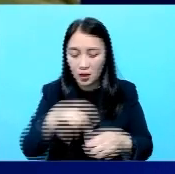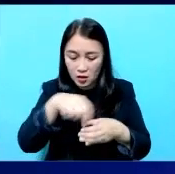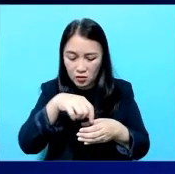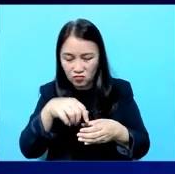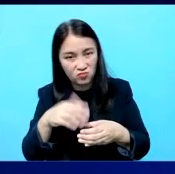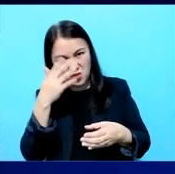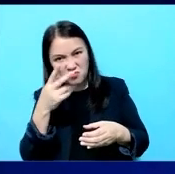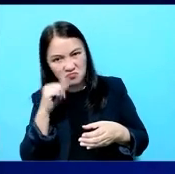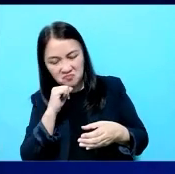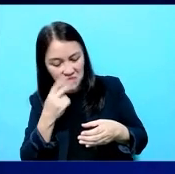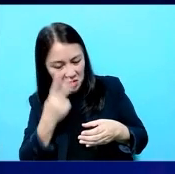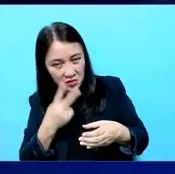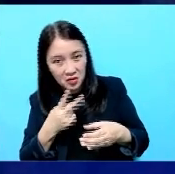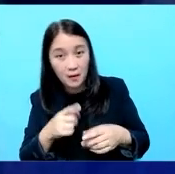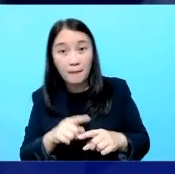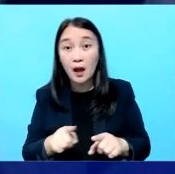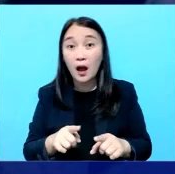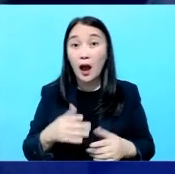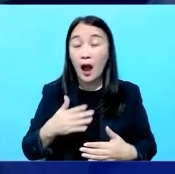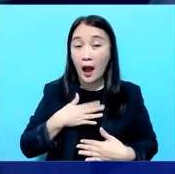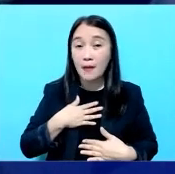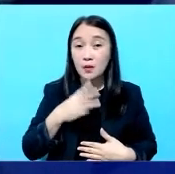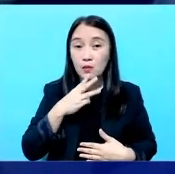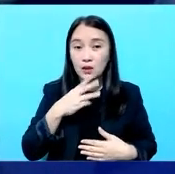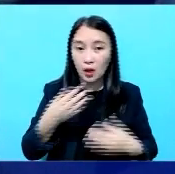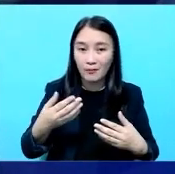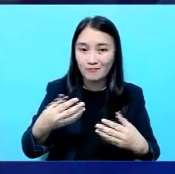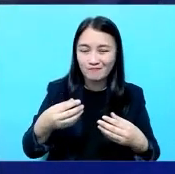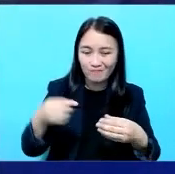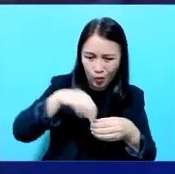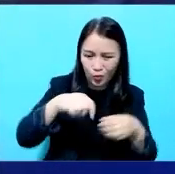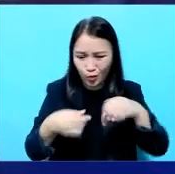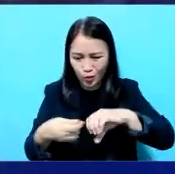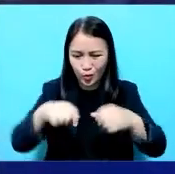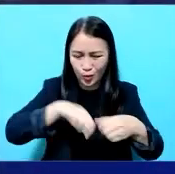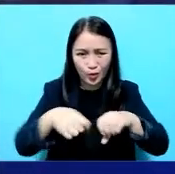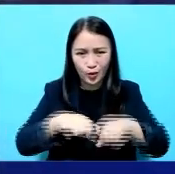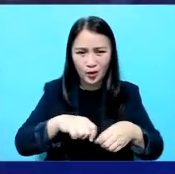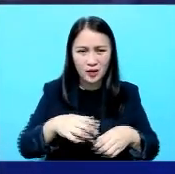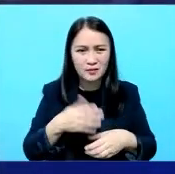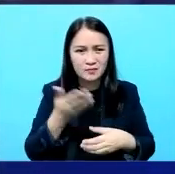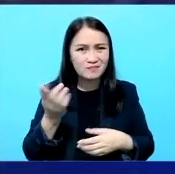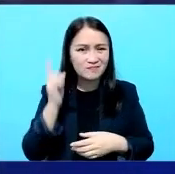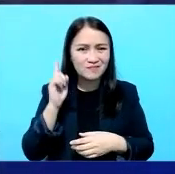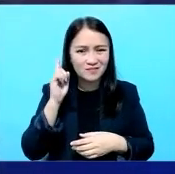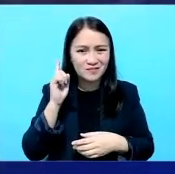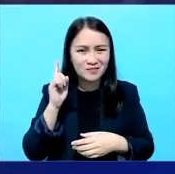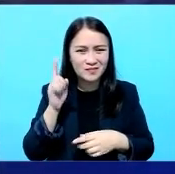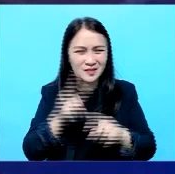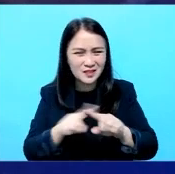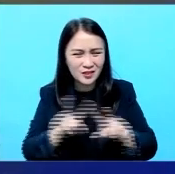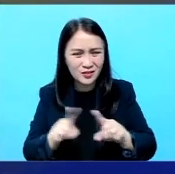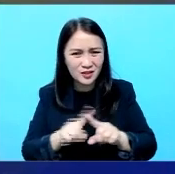ang Happy Water sa pinaghalo-halong shabu at ecstasy, gamot na ketamine na karaniwang gamit na anesthesia sa mga hayop